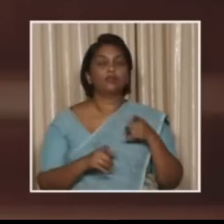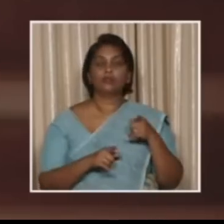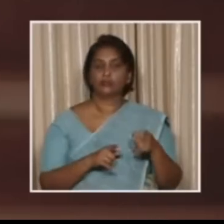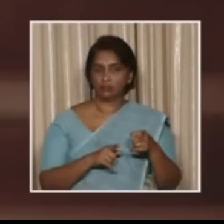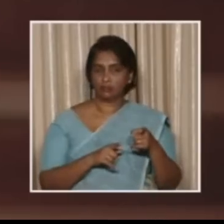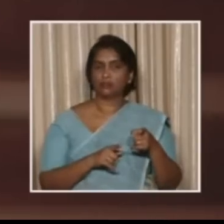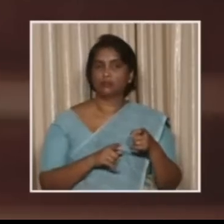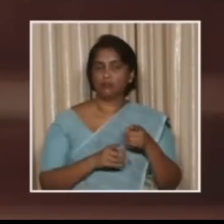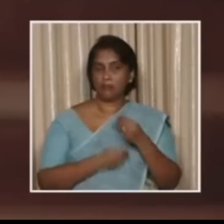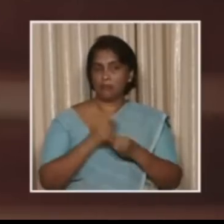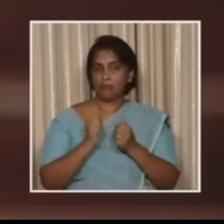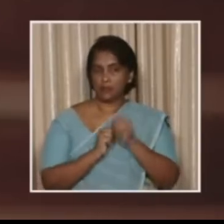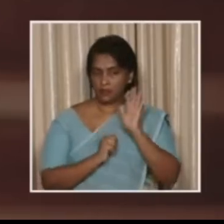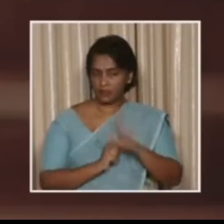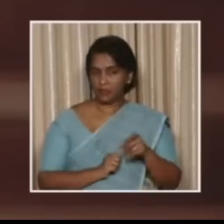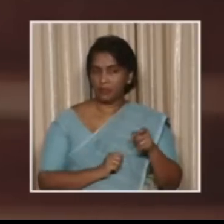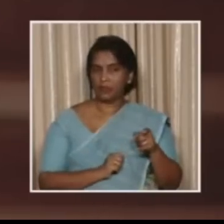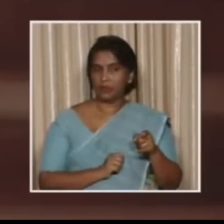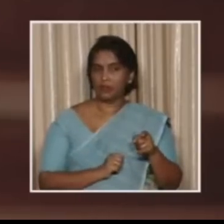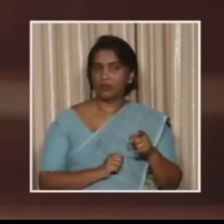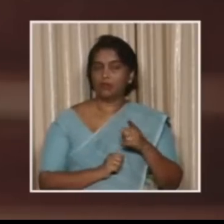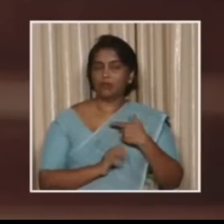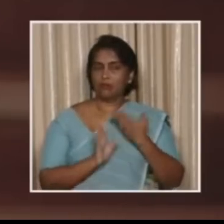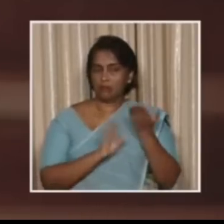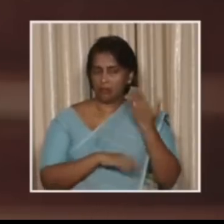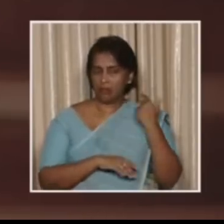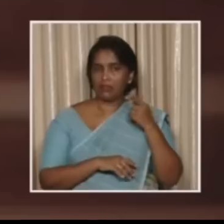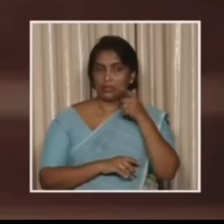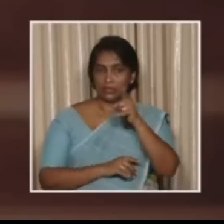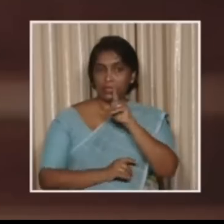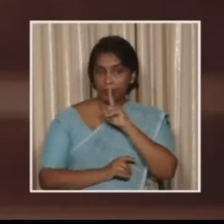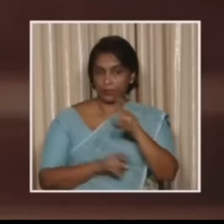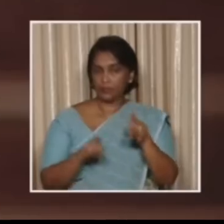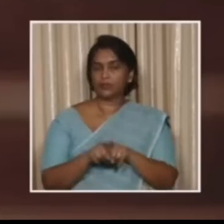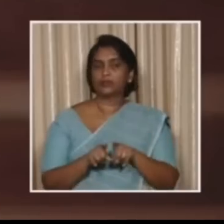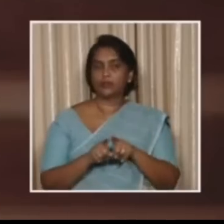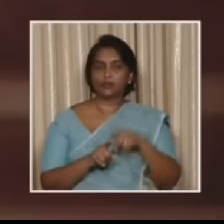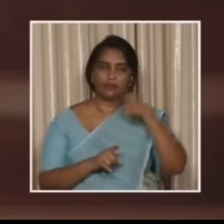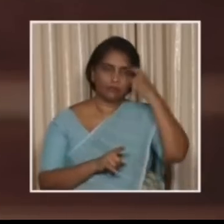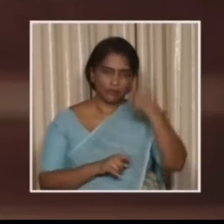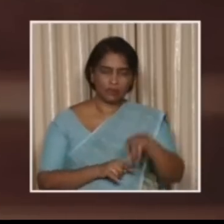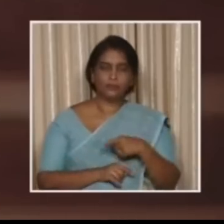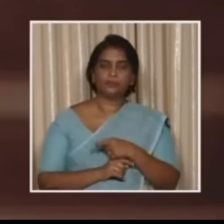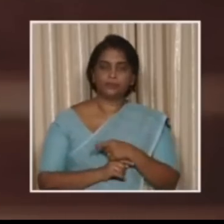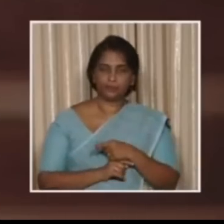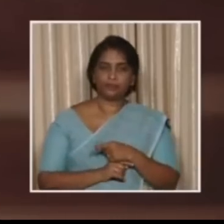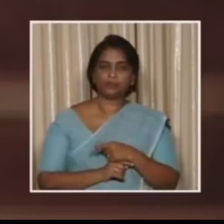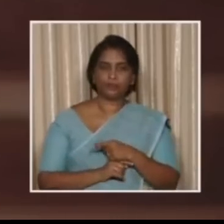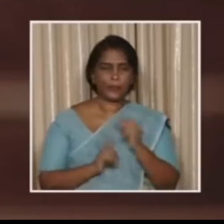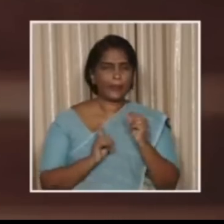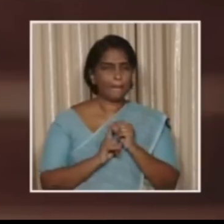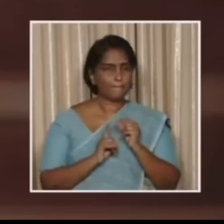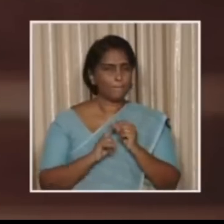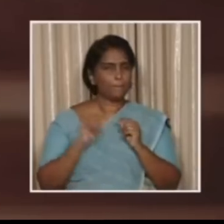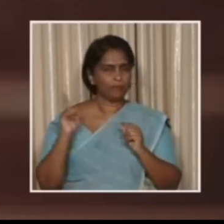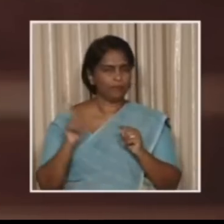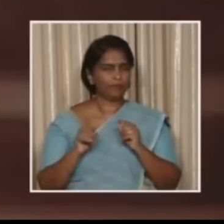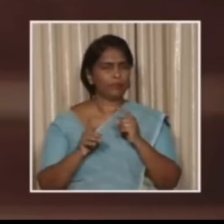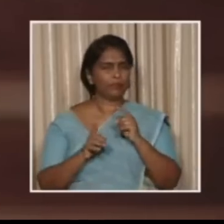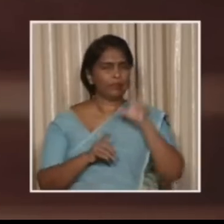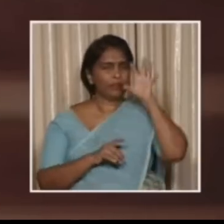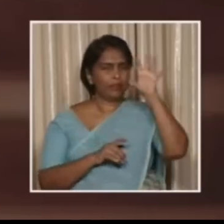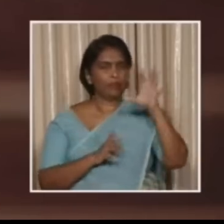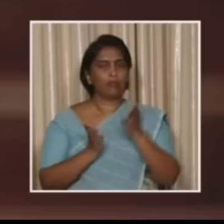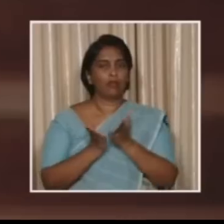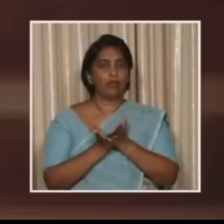அவசியம். அல்லது சர்வஜன வாக்கெடுப்புக்கு செல்ல வேண்டும். அதனை விடுத்து தேர்தல் ஒன்றை நடத்தாமல் இருப்பதற்காக நாட்டில் எவருக்கும்